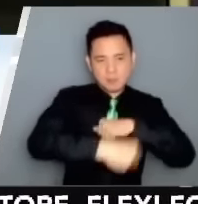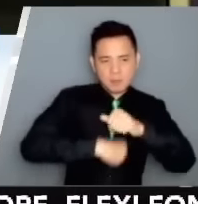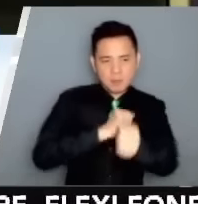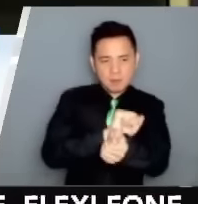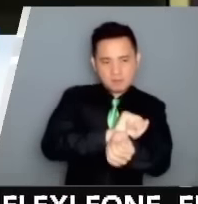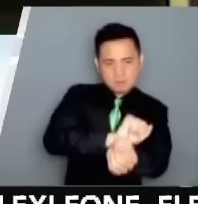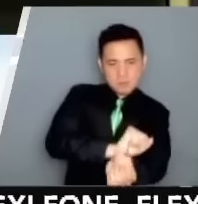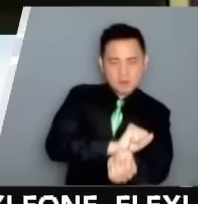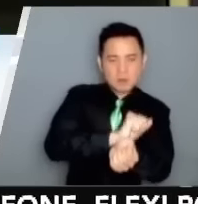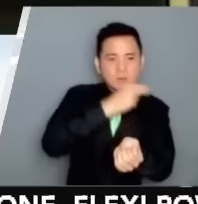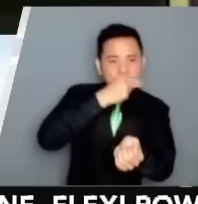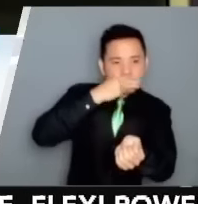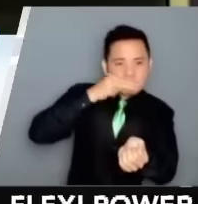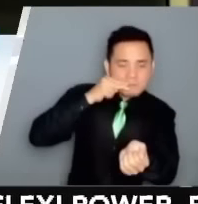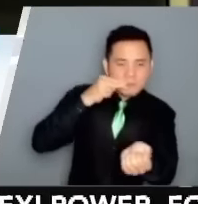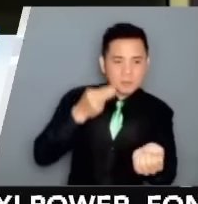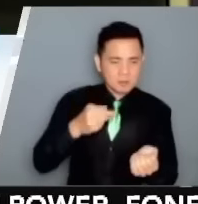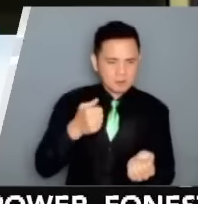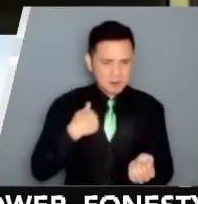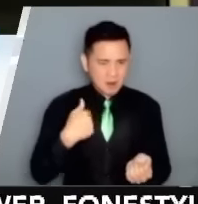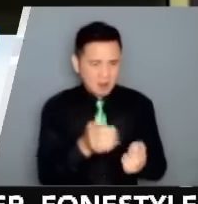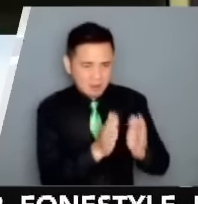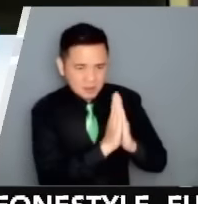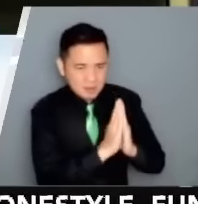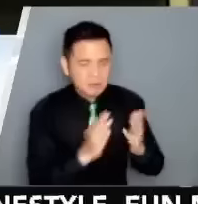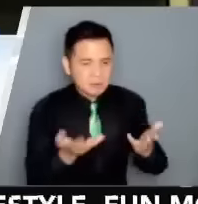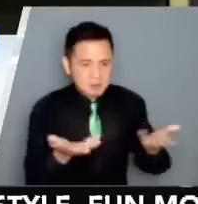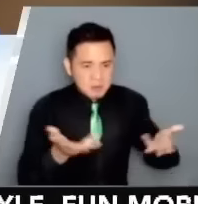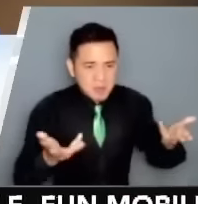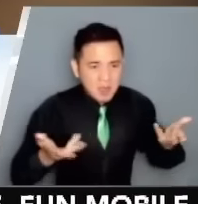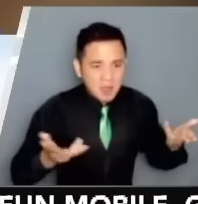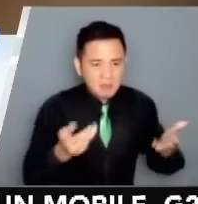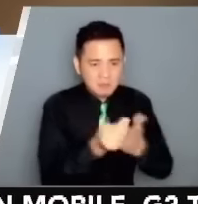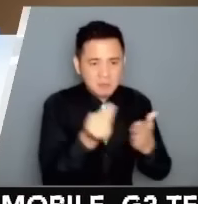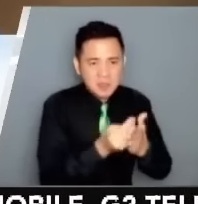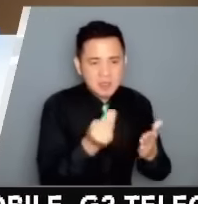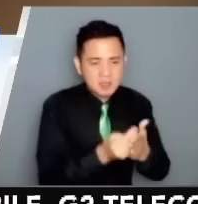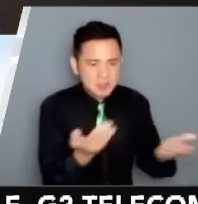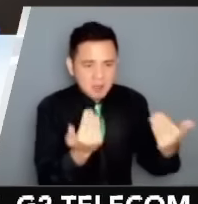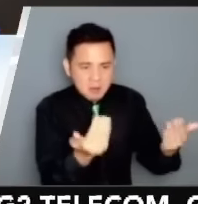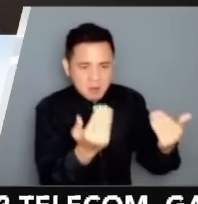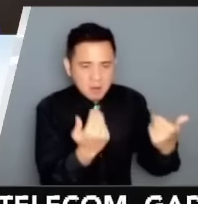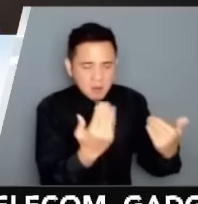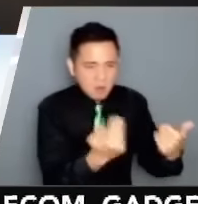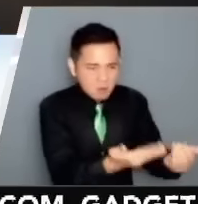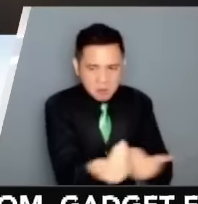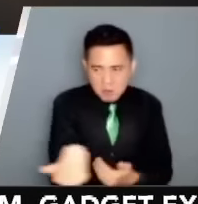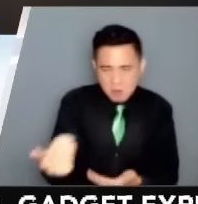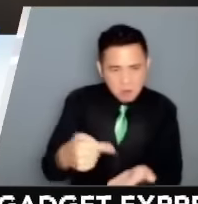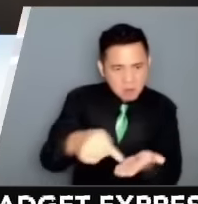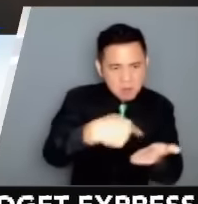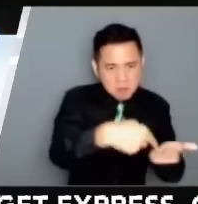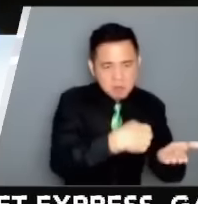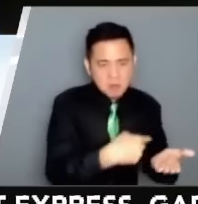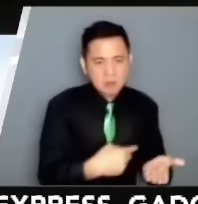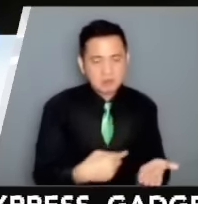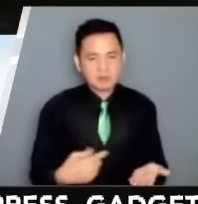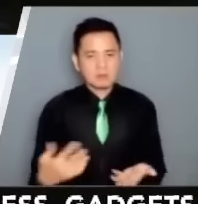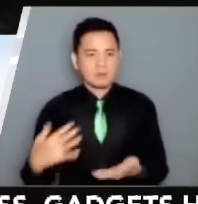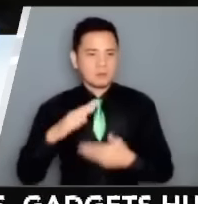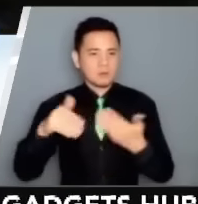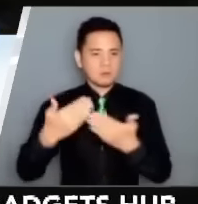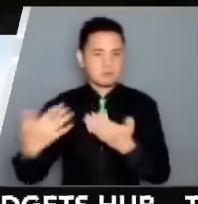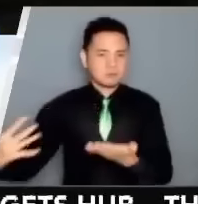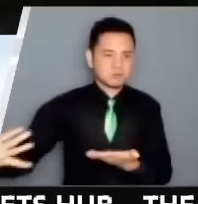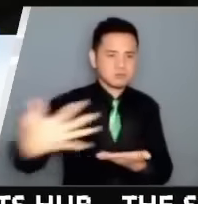mga alas niyo Saan yung mga pera niyo Ilabas niyo na lahat h namin kayo sasaktan pero Ilabas niyo lahat doon na raw hinalughog ng mga salar ng mga gamit sa bahay ang